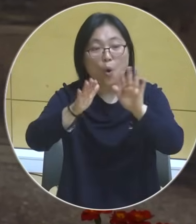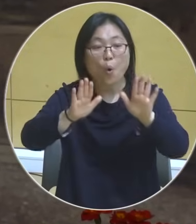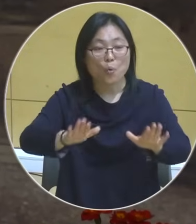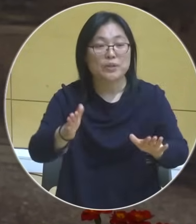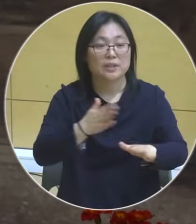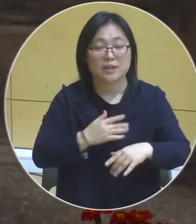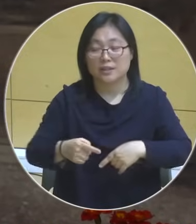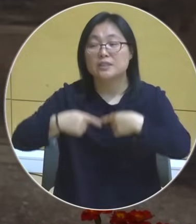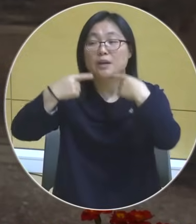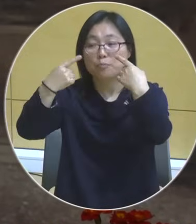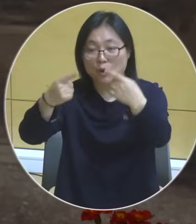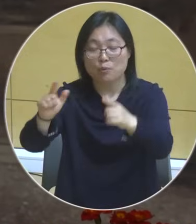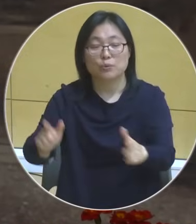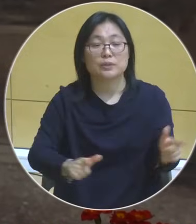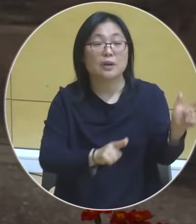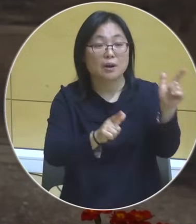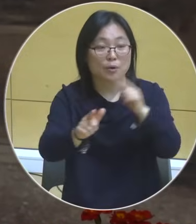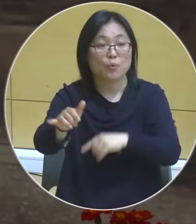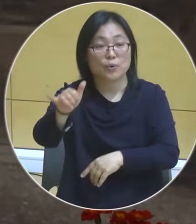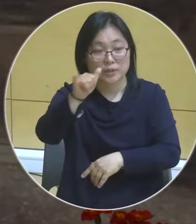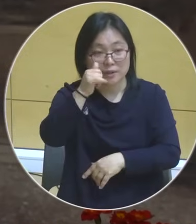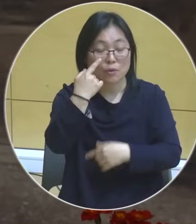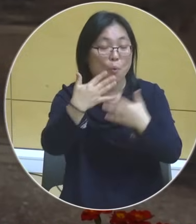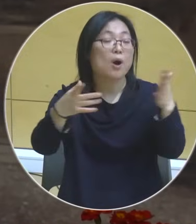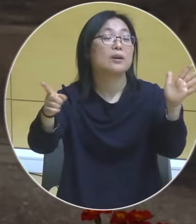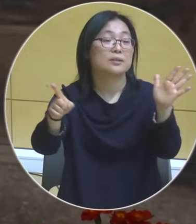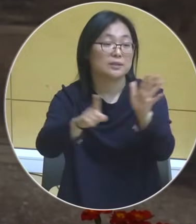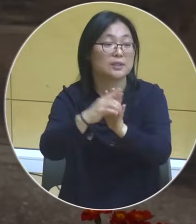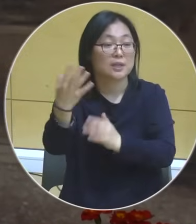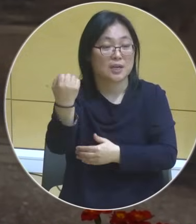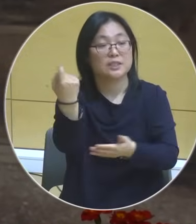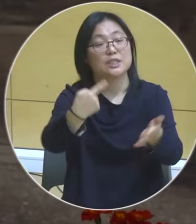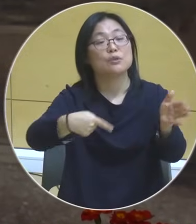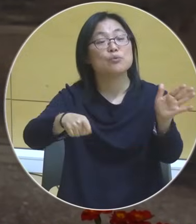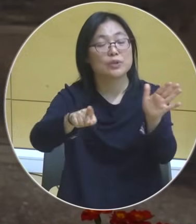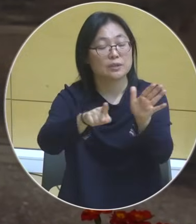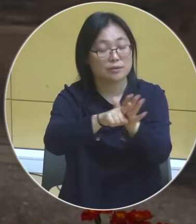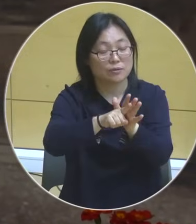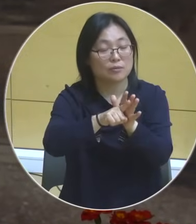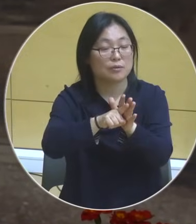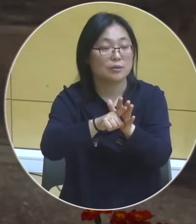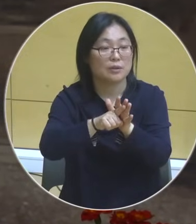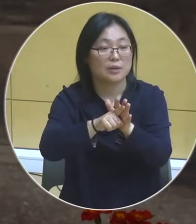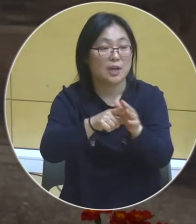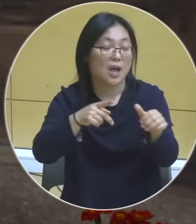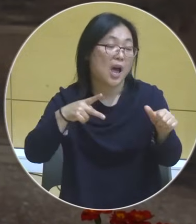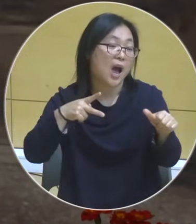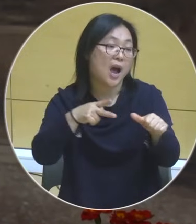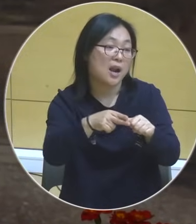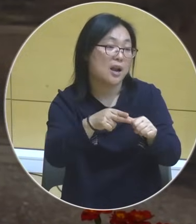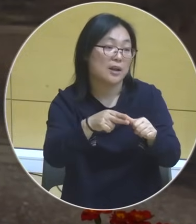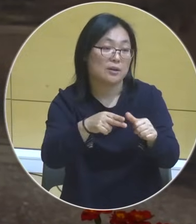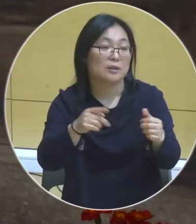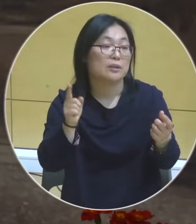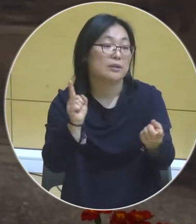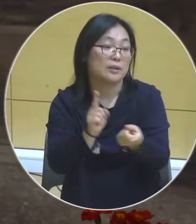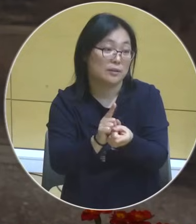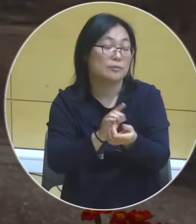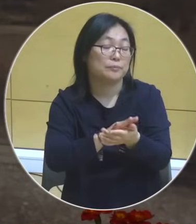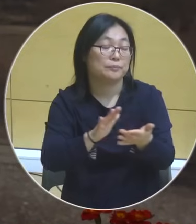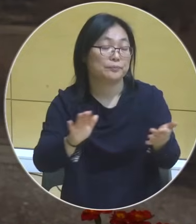나는 참여하고 살아나가는 거야 하는 그 확신을 갖기 위해서 이 정체성을 심기 위해서 할례를 했던 것을 보게